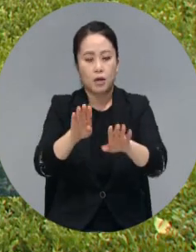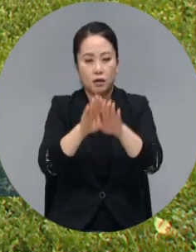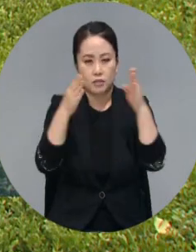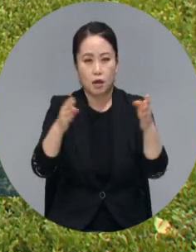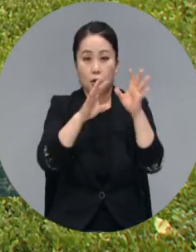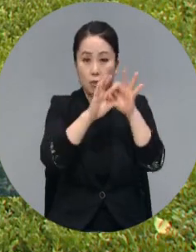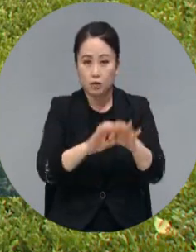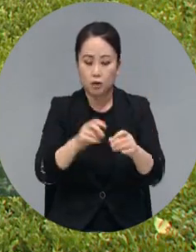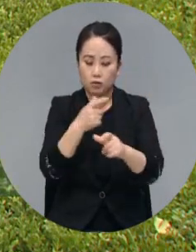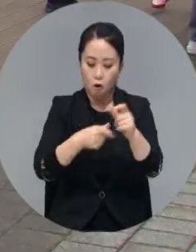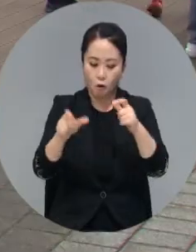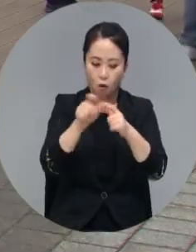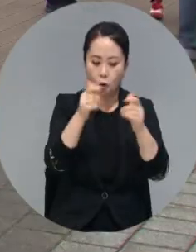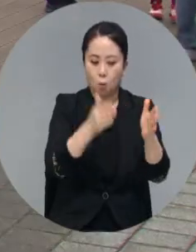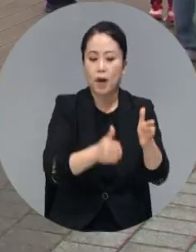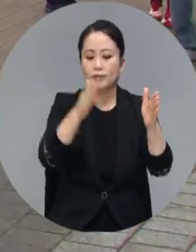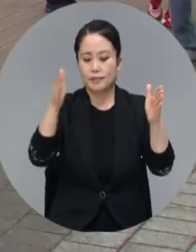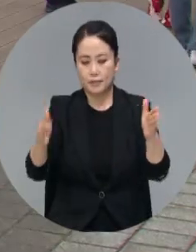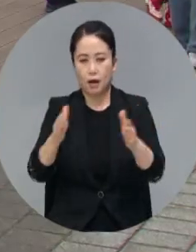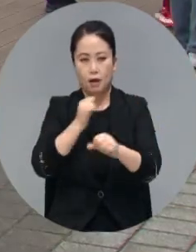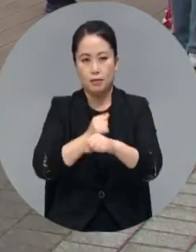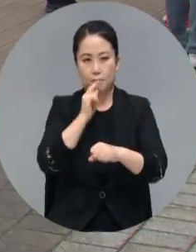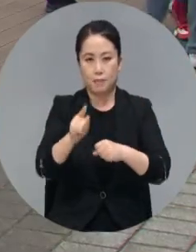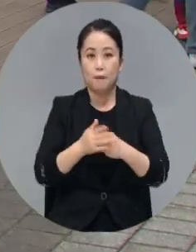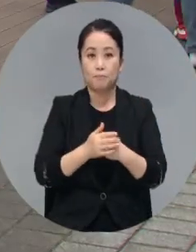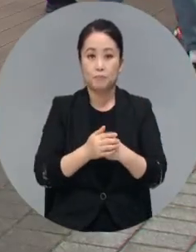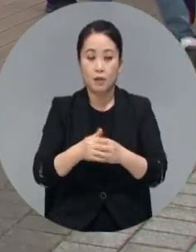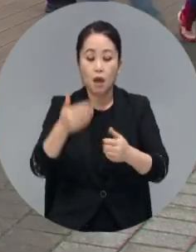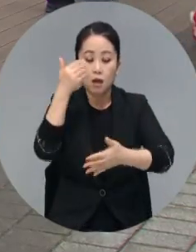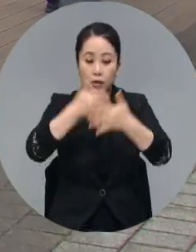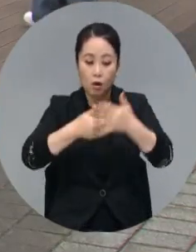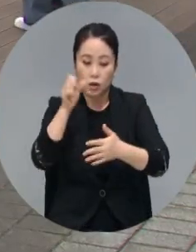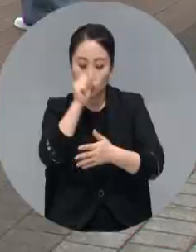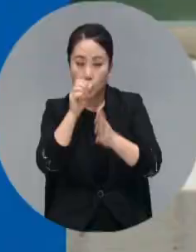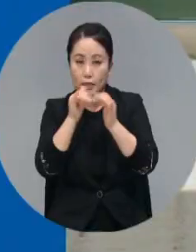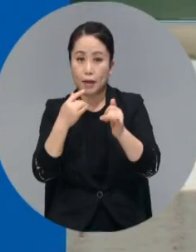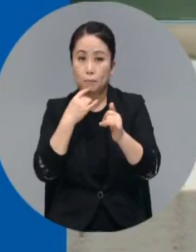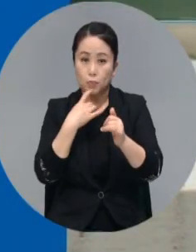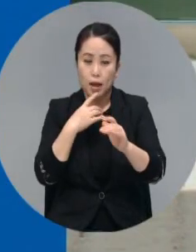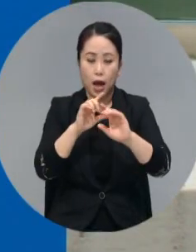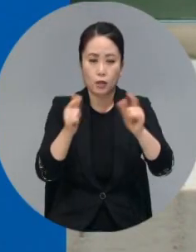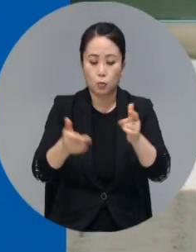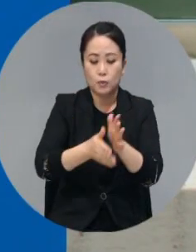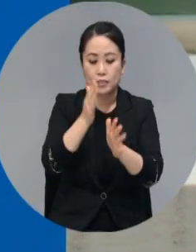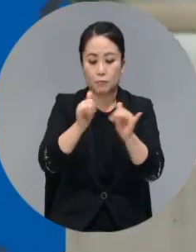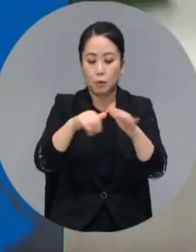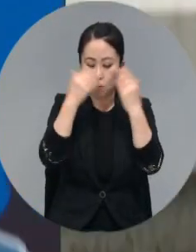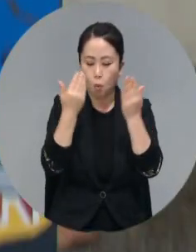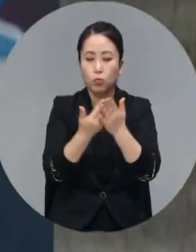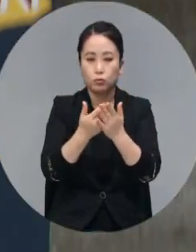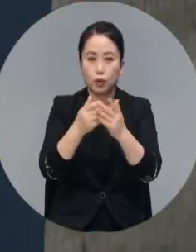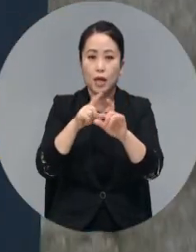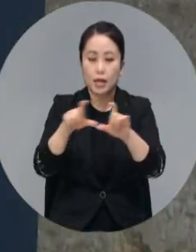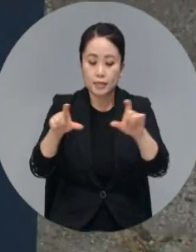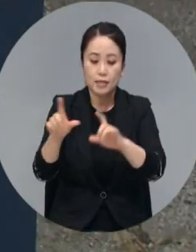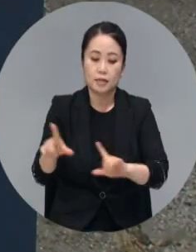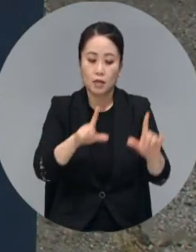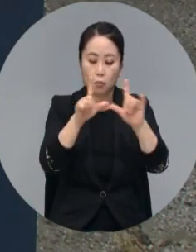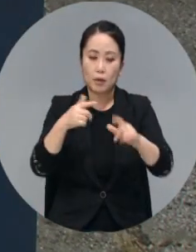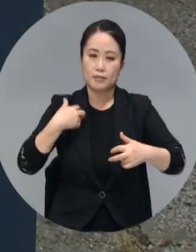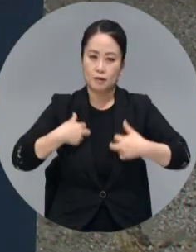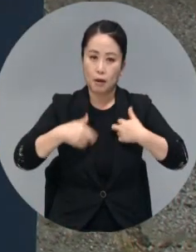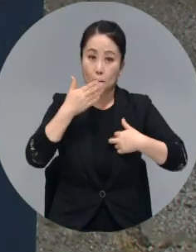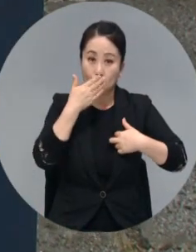조금씩 확장해 나간다라고. 영화팬뿐만 아니라 시민 누구나 일상생활 속에서 즐길 수 있는 생활 밀착형